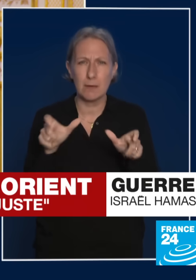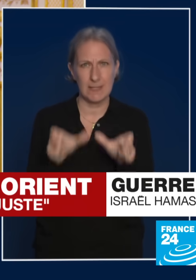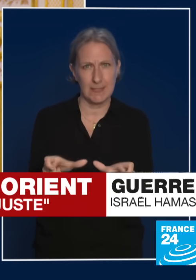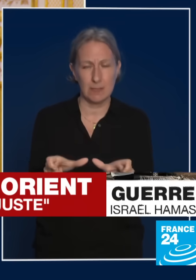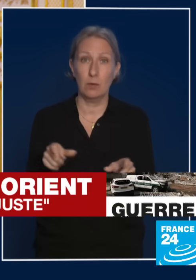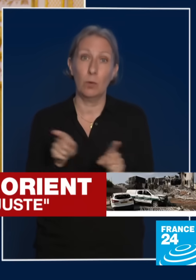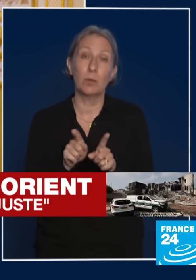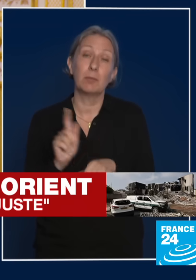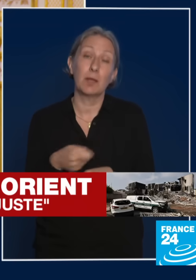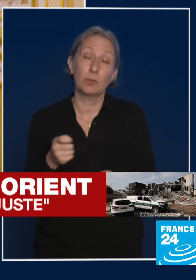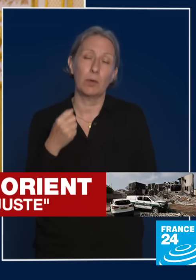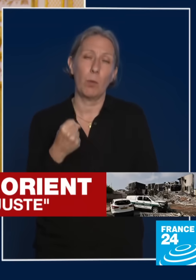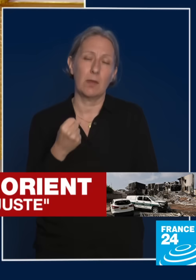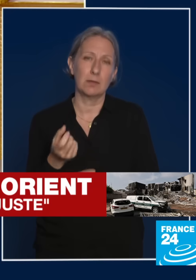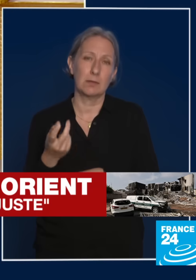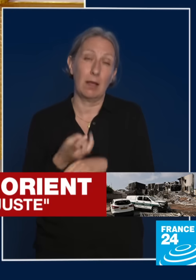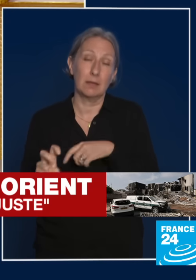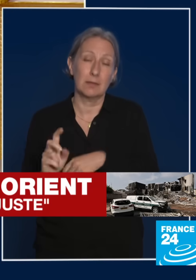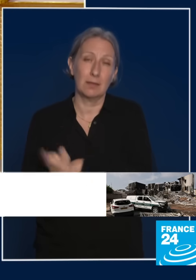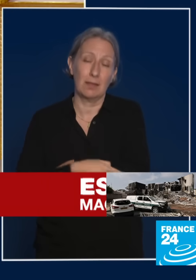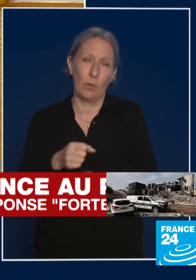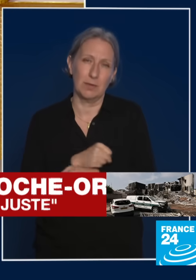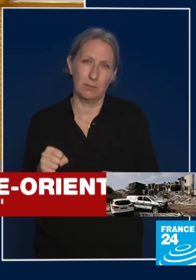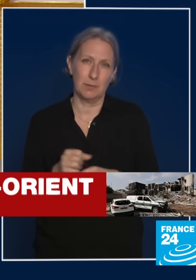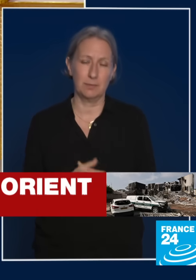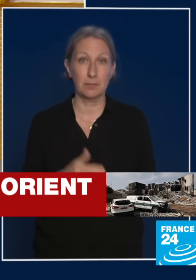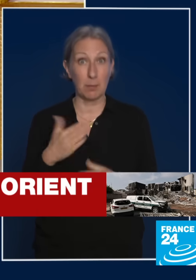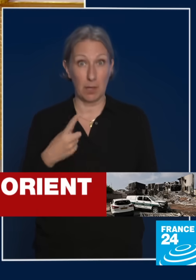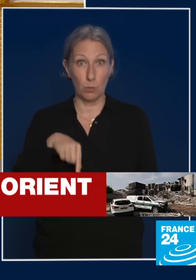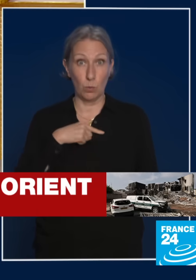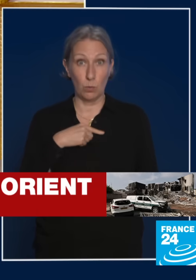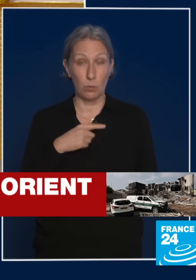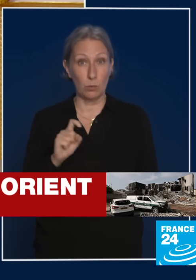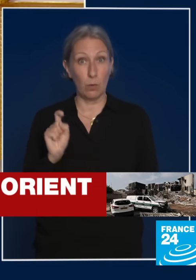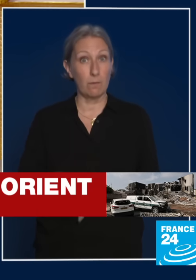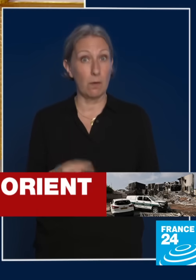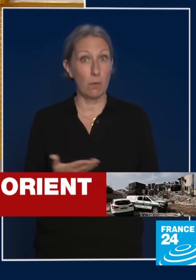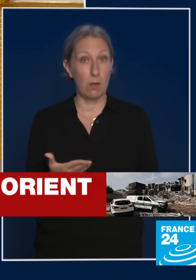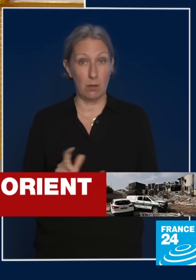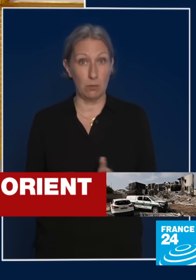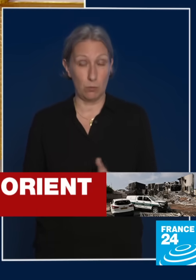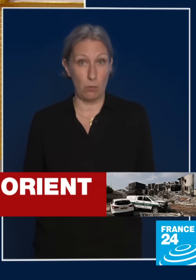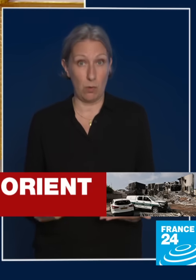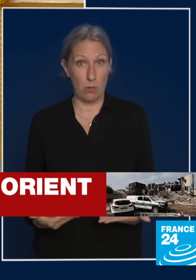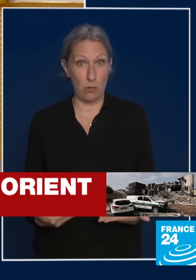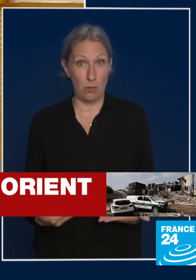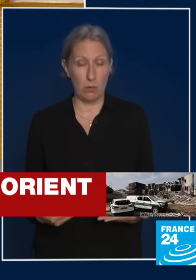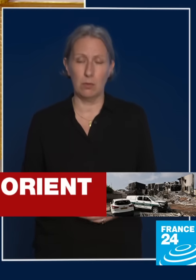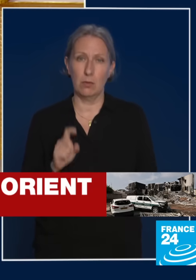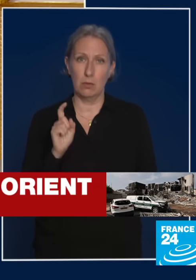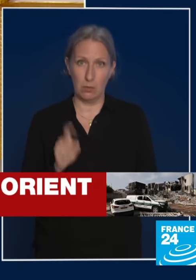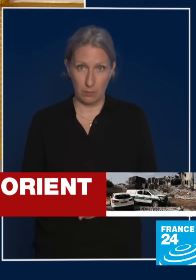menace terroriste mais notre devoir dans ce moment que nous vivons est de